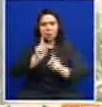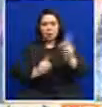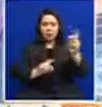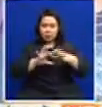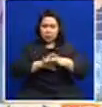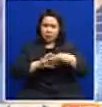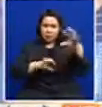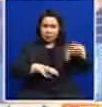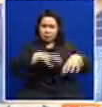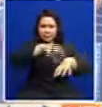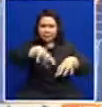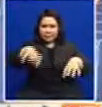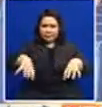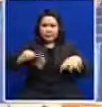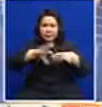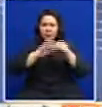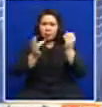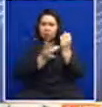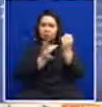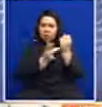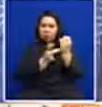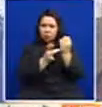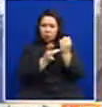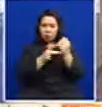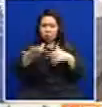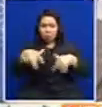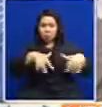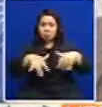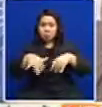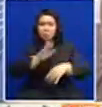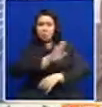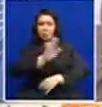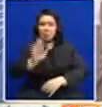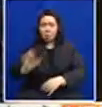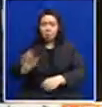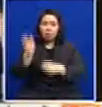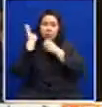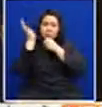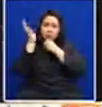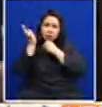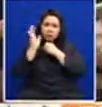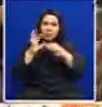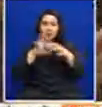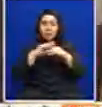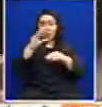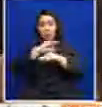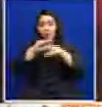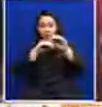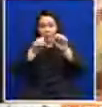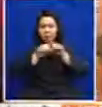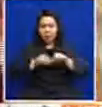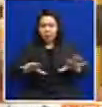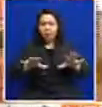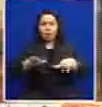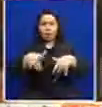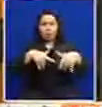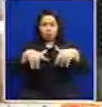จการในสายวิทยาการด้านกิจการพลเรือนและประชาสัมพันธ์โครงการต่างๆต่อประชาชน